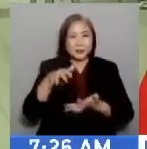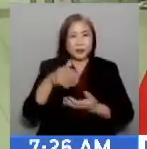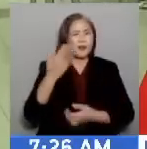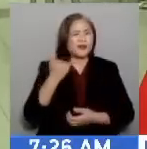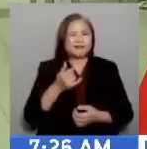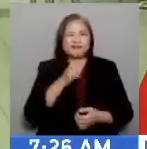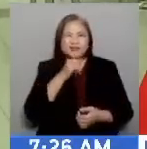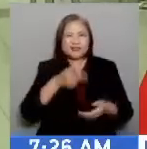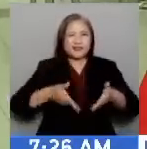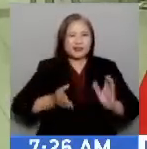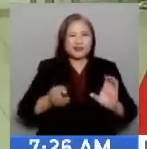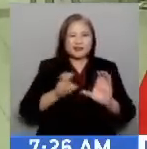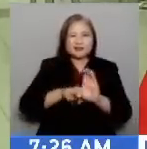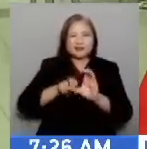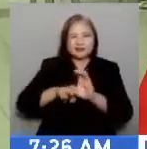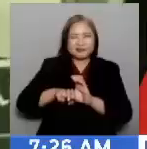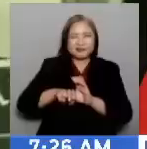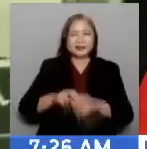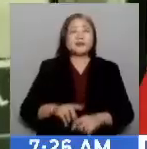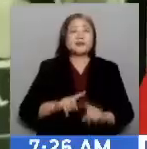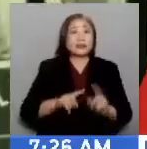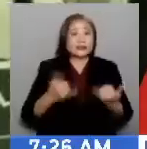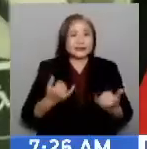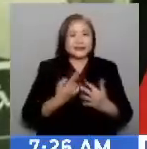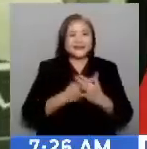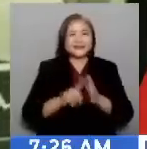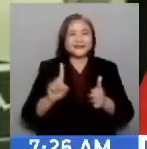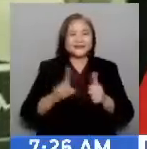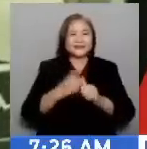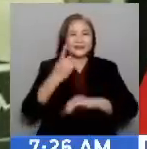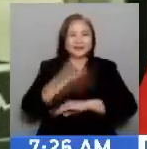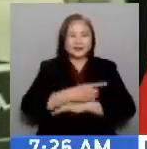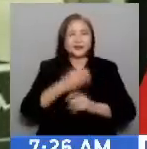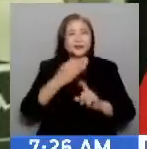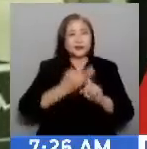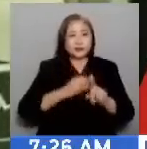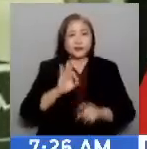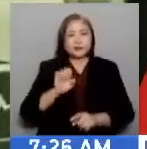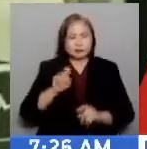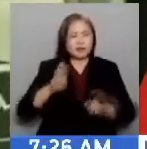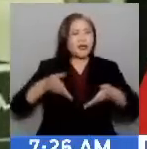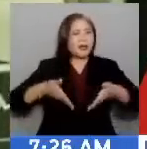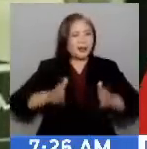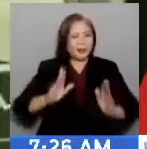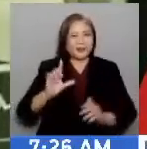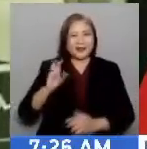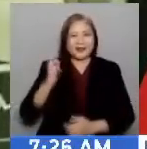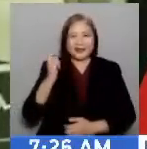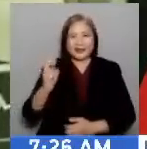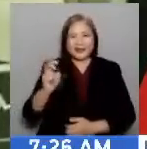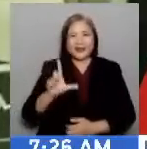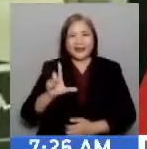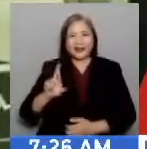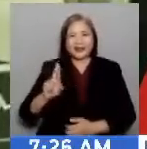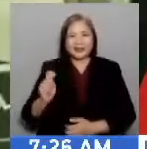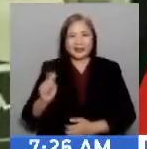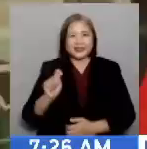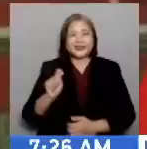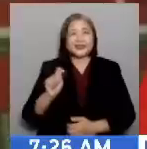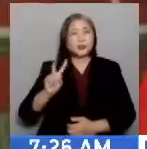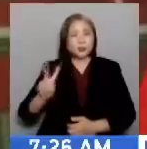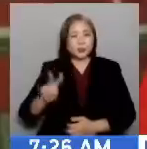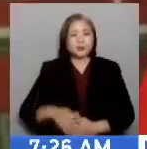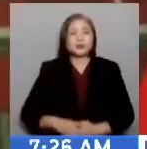sasakyan. Pero simula ngayong unang araw ng Pebrero, pinapahintulutan na ito ng LRT Line 2. Basta fully vaccinated ang hayop,